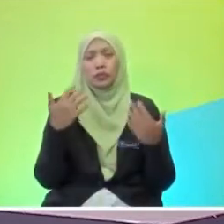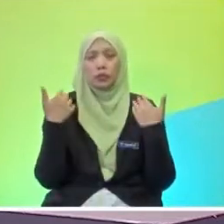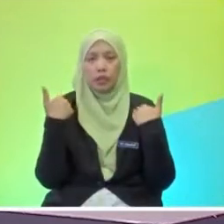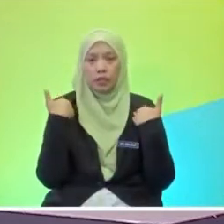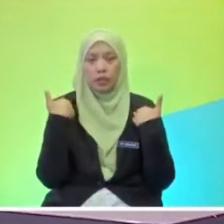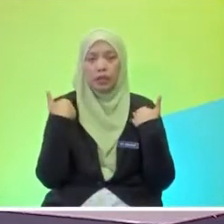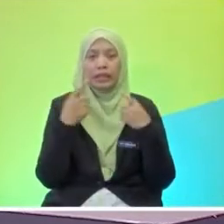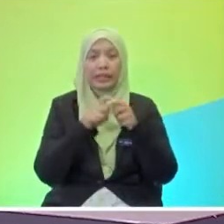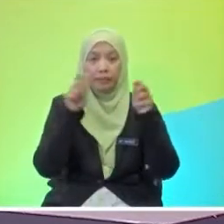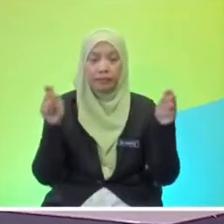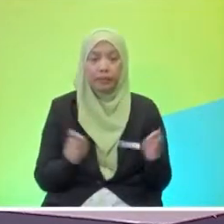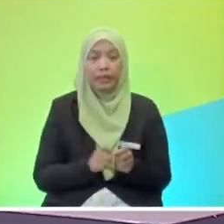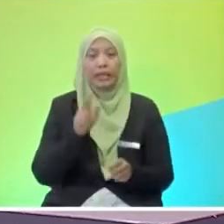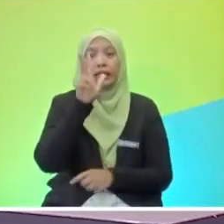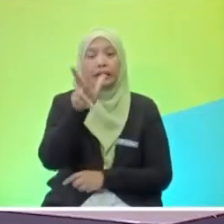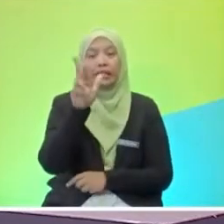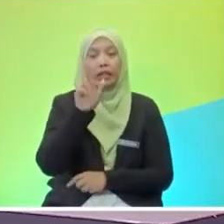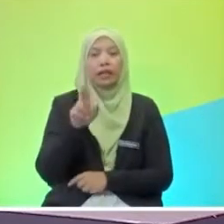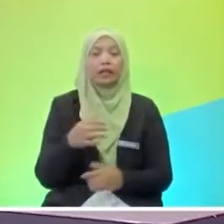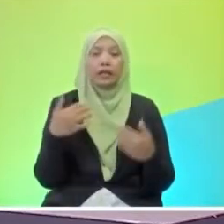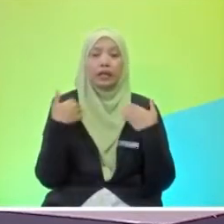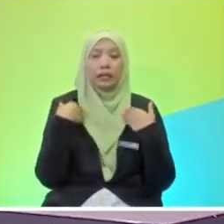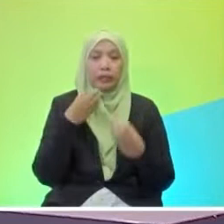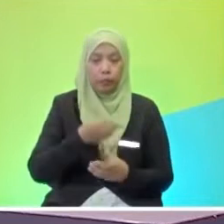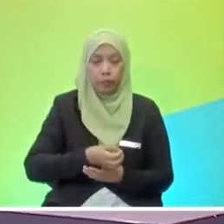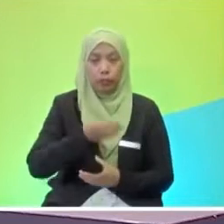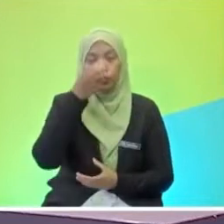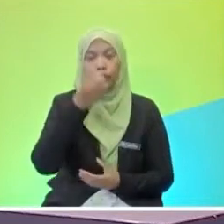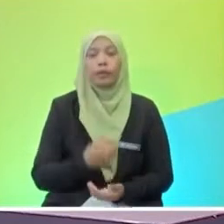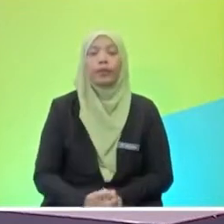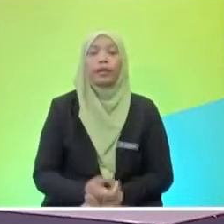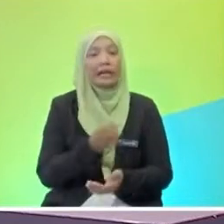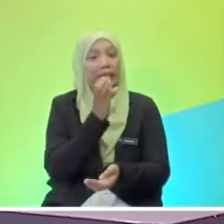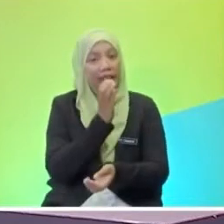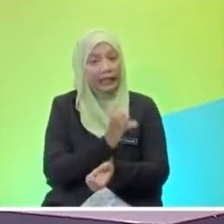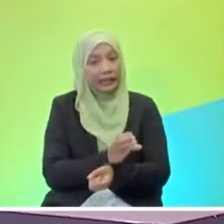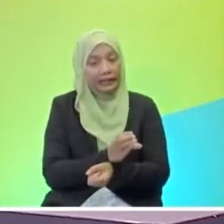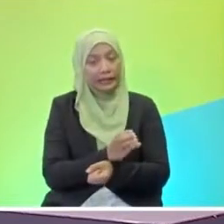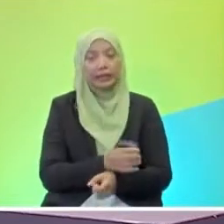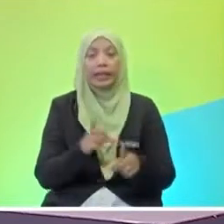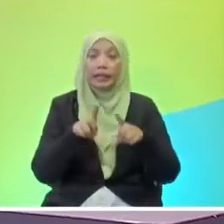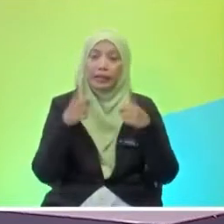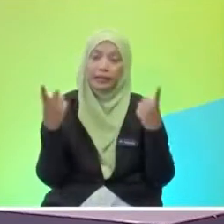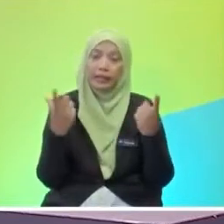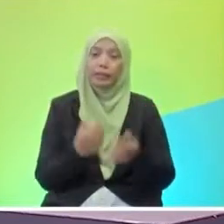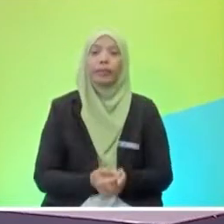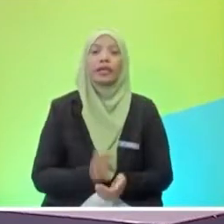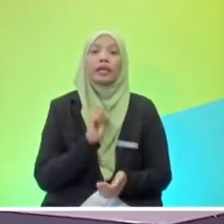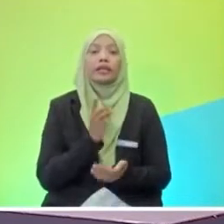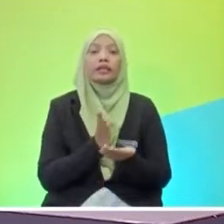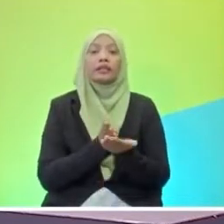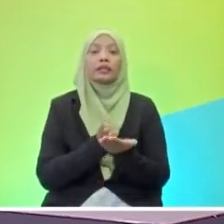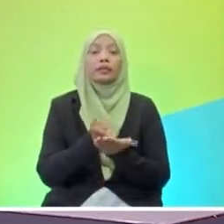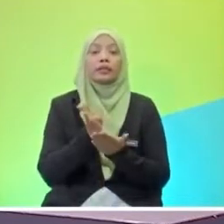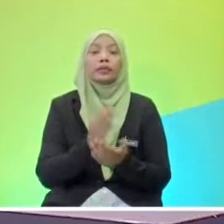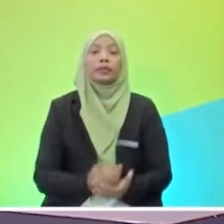disediakan tempat 3 akan ada botol kena masuk ke tempat lain kaca Kak tempat lain oke kita teruskan pula